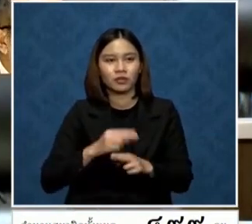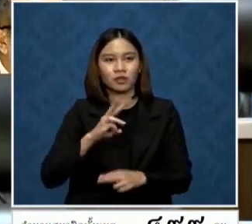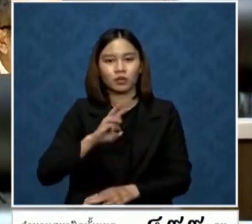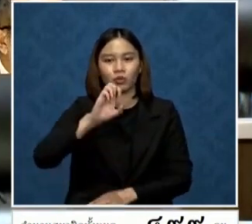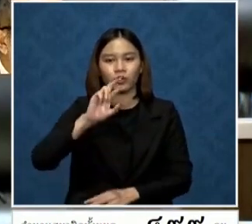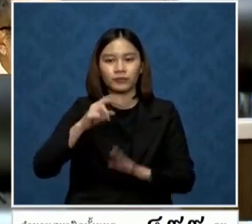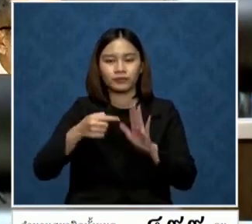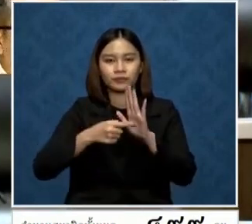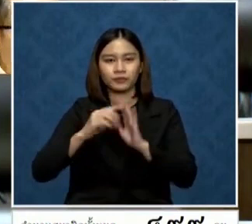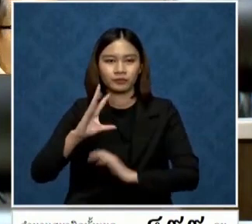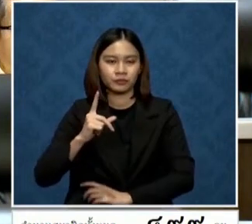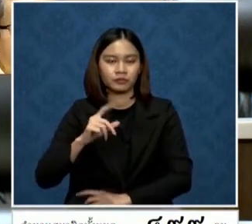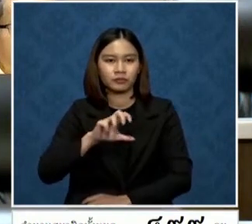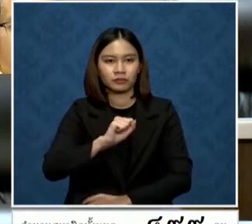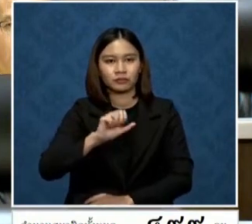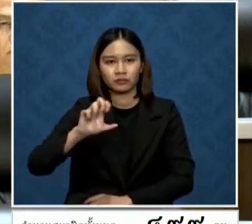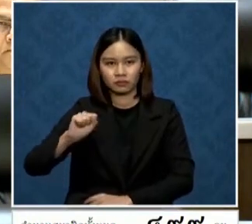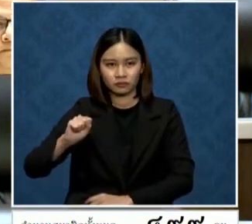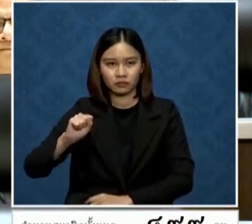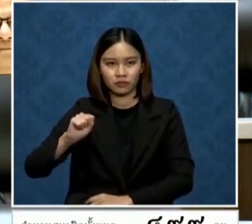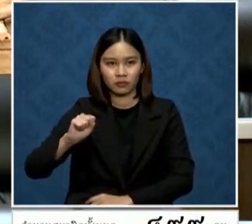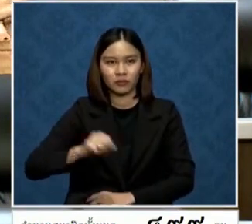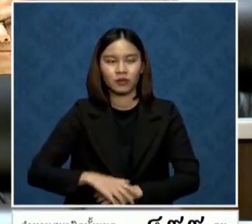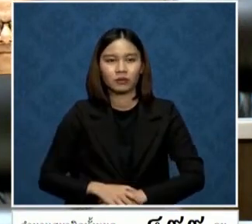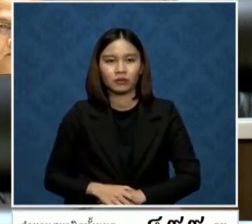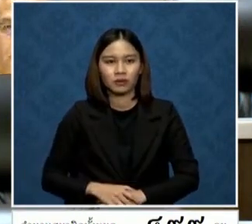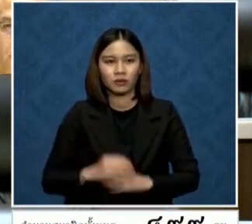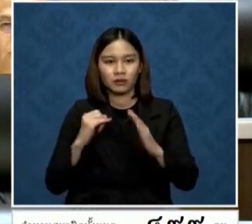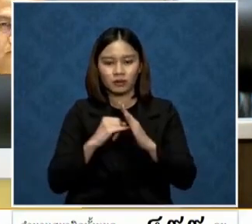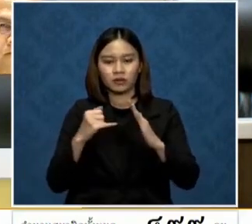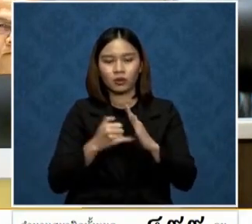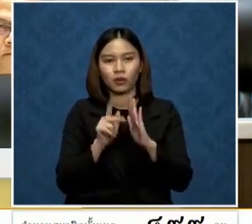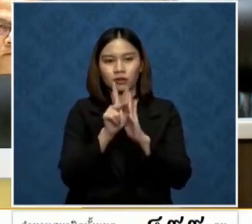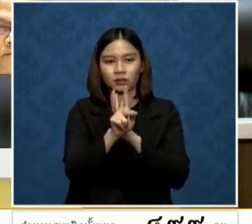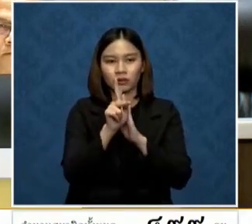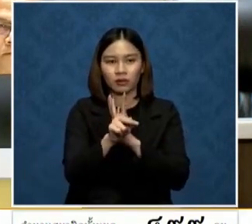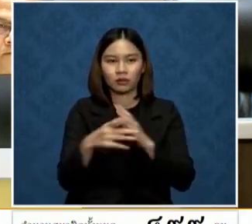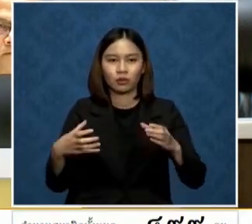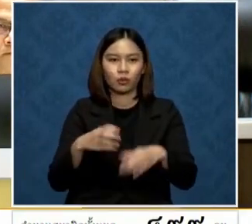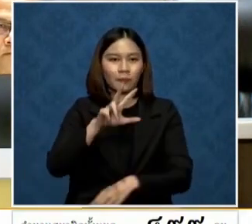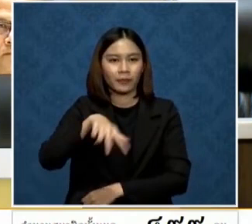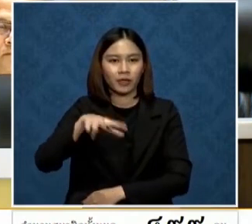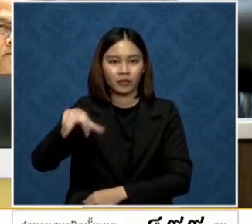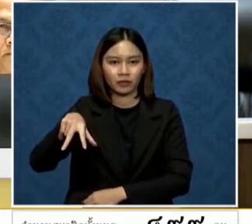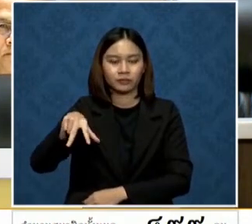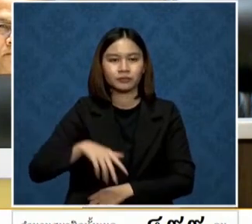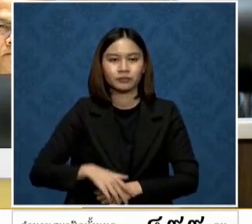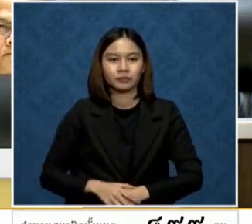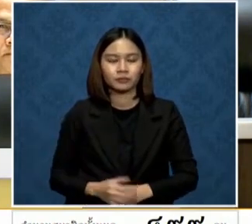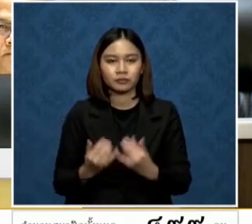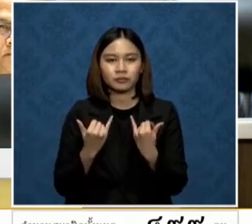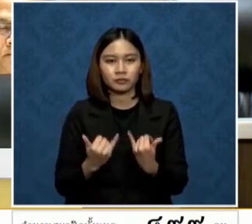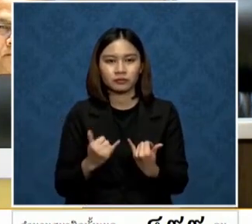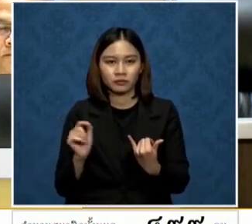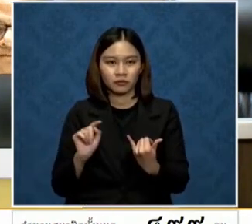พิมพนิตสมาชิกสภาผู้แทนราษฎรจังหวัดกาฬสินธุ์พรรคเพื่อไทยวัน